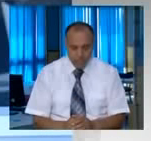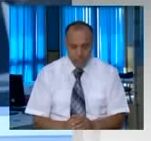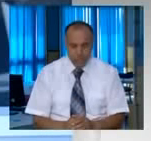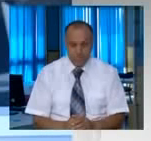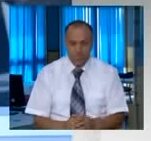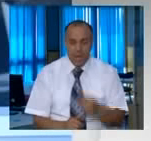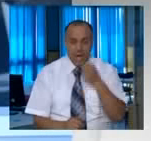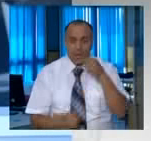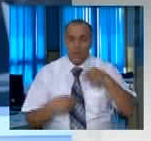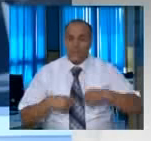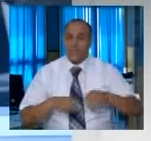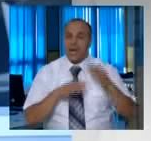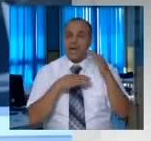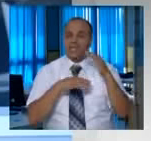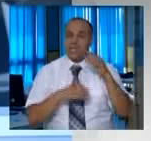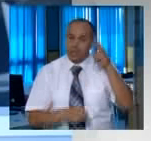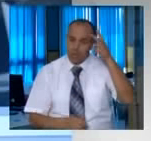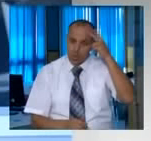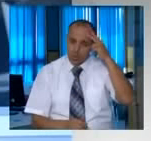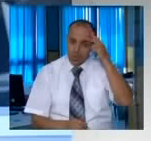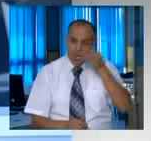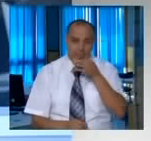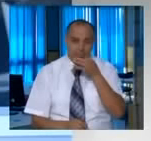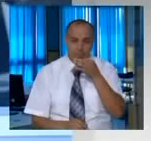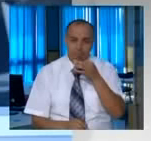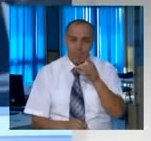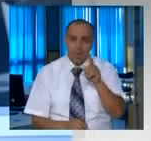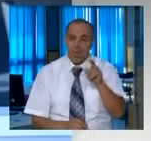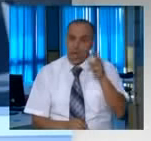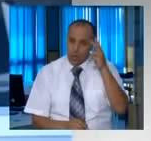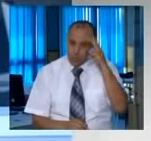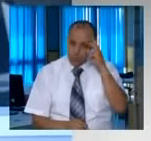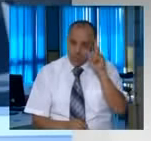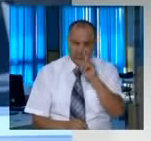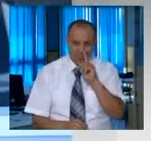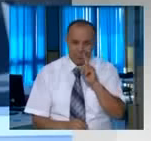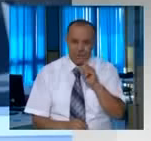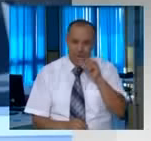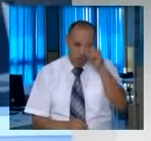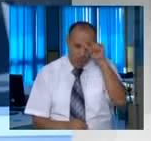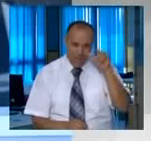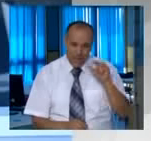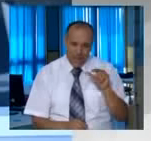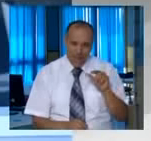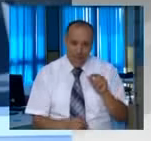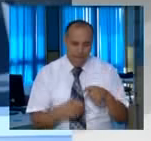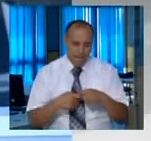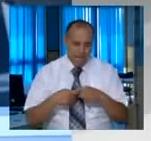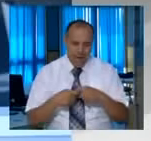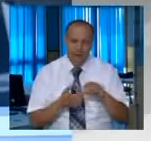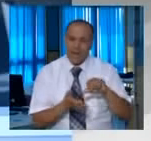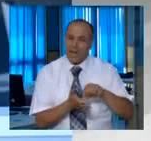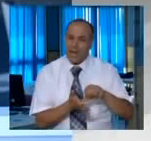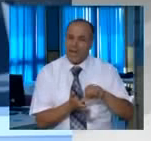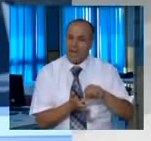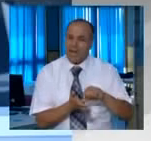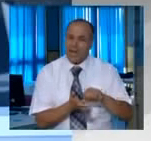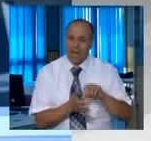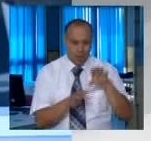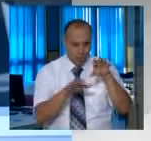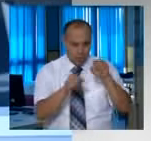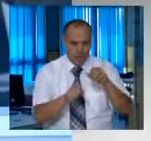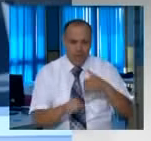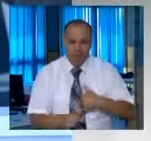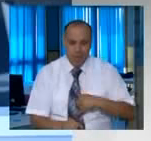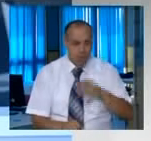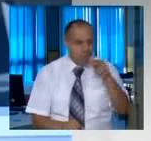قال وزير الخارجية السعودي عادل الجوبير إن بلاده لن تسمح للحوثيين المتحالفين مع إيران بالاستيلاء على